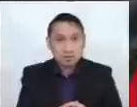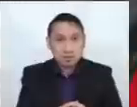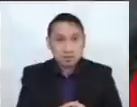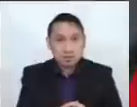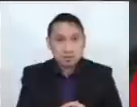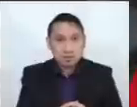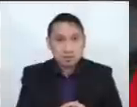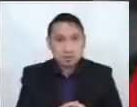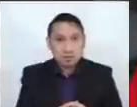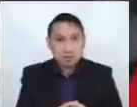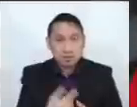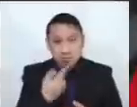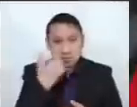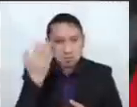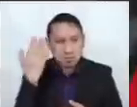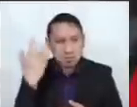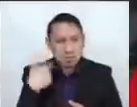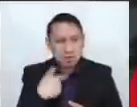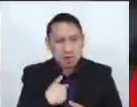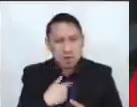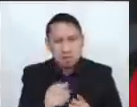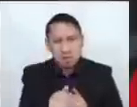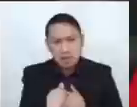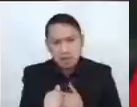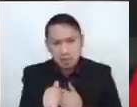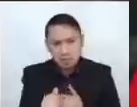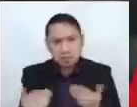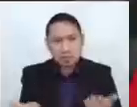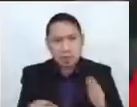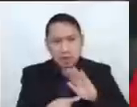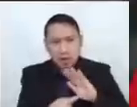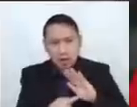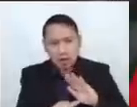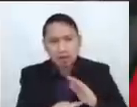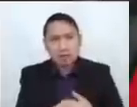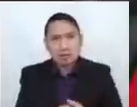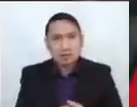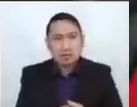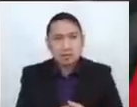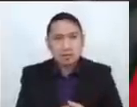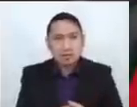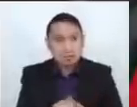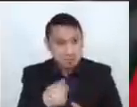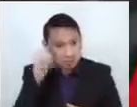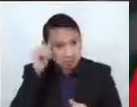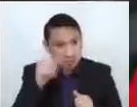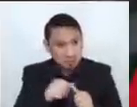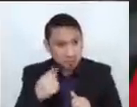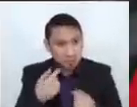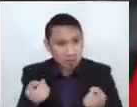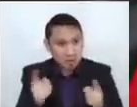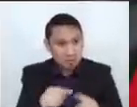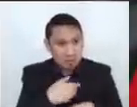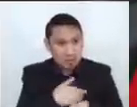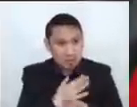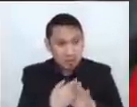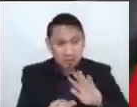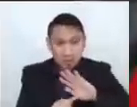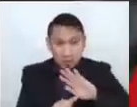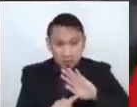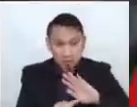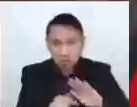ng ng strike. Na, mm-hmm. Alam mo yung strike sa Davao noon, Susan, hindi one day.